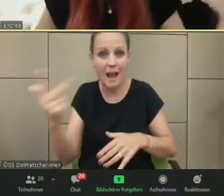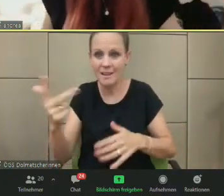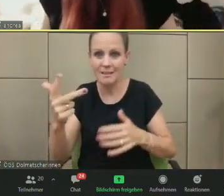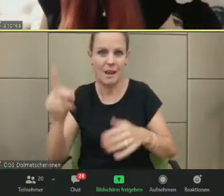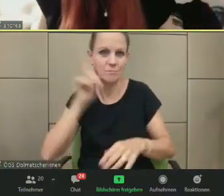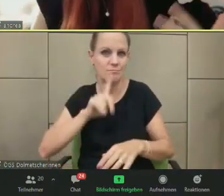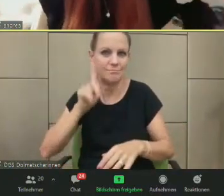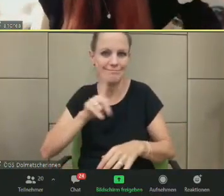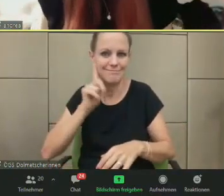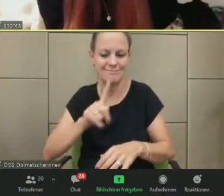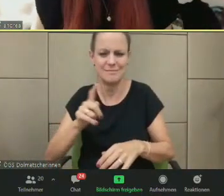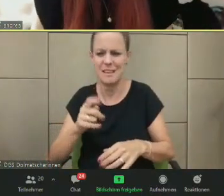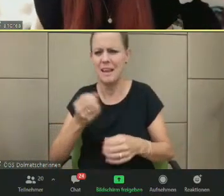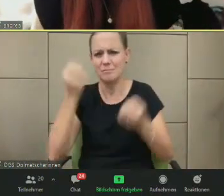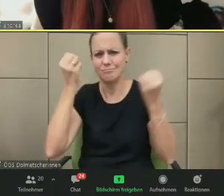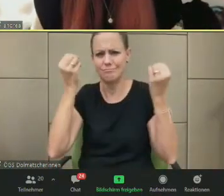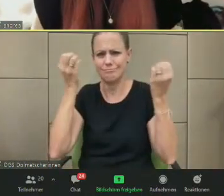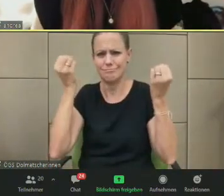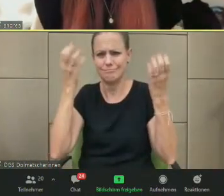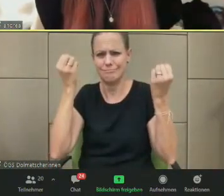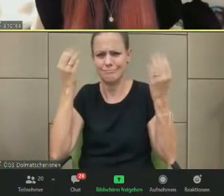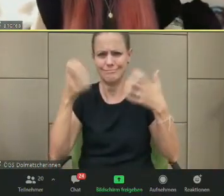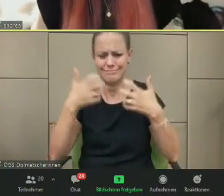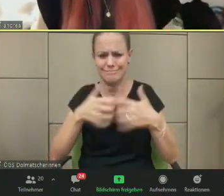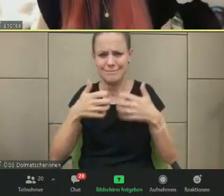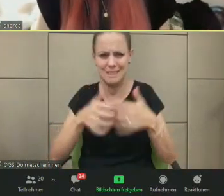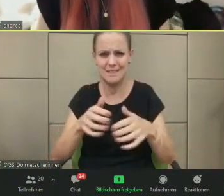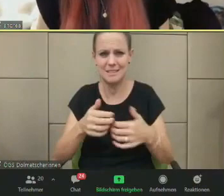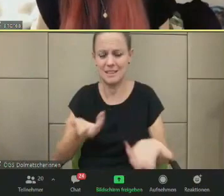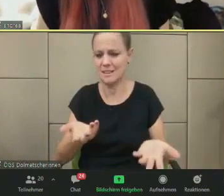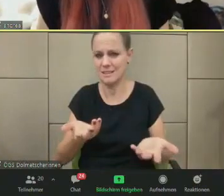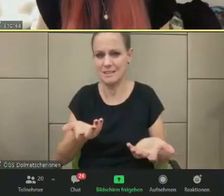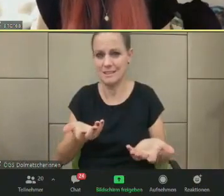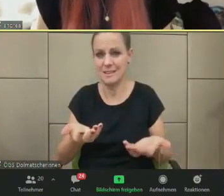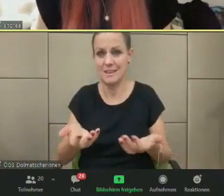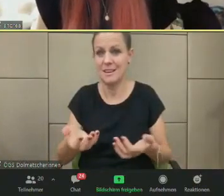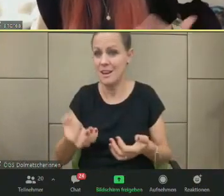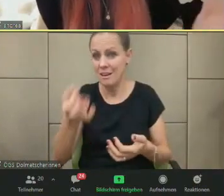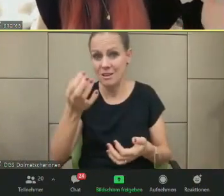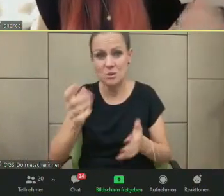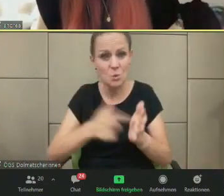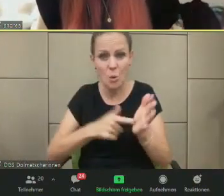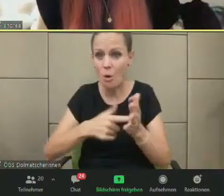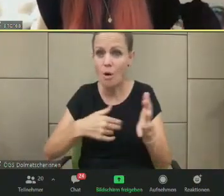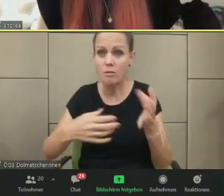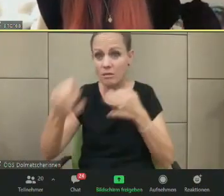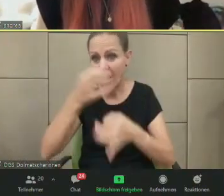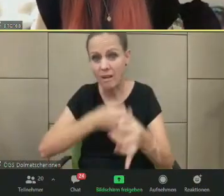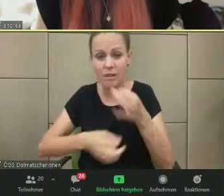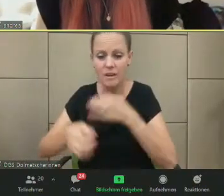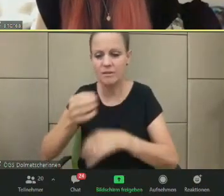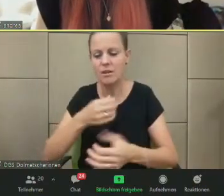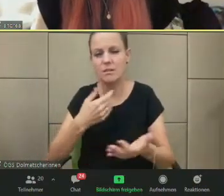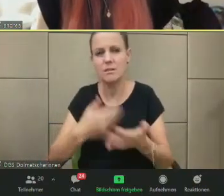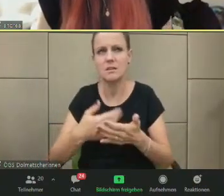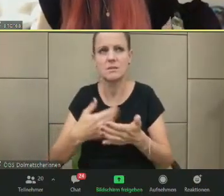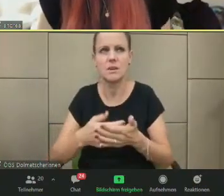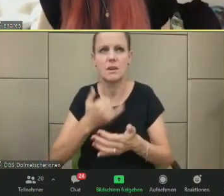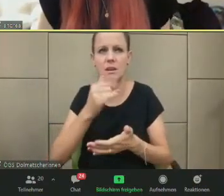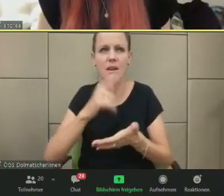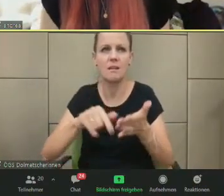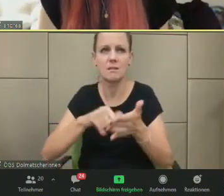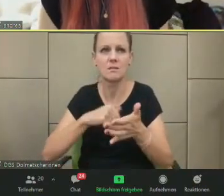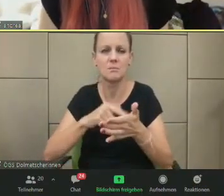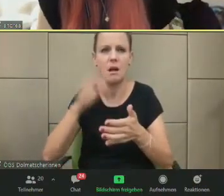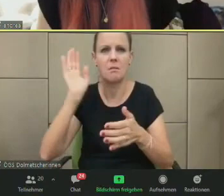erzählt er einfach irgendwelche Sachen, weil er sagt einfach, ich bekomme die Frage so oft und mittlerweile denke ich mir einfach jedes Mal irgendwas aus